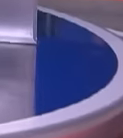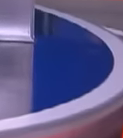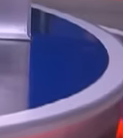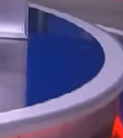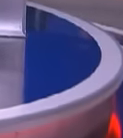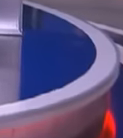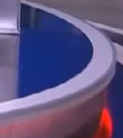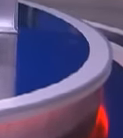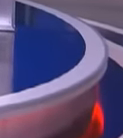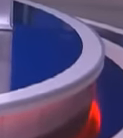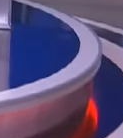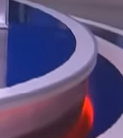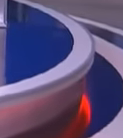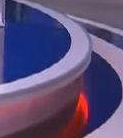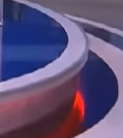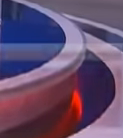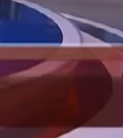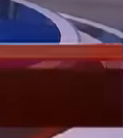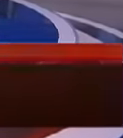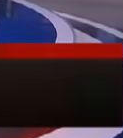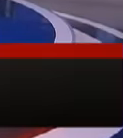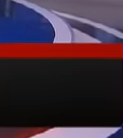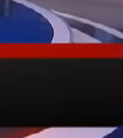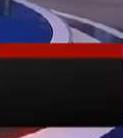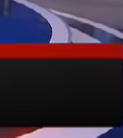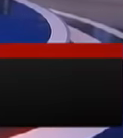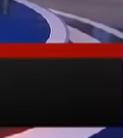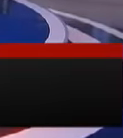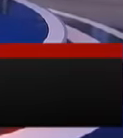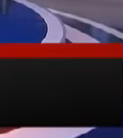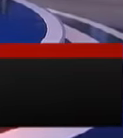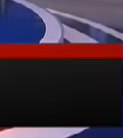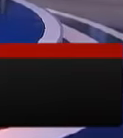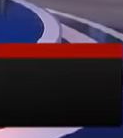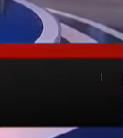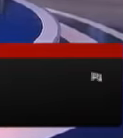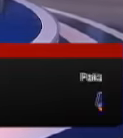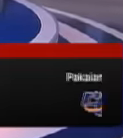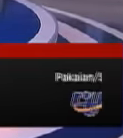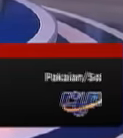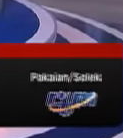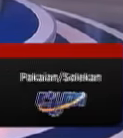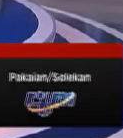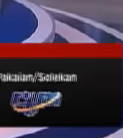di mana jua anda berada. Dengan itu, Assalamualaikum. Salam Sejahtera.